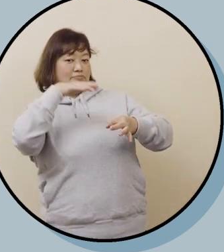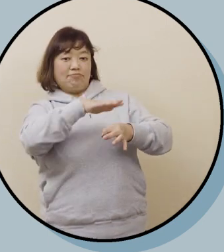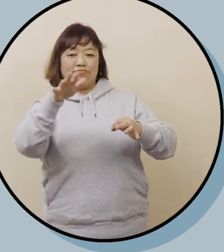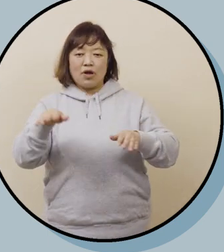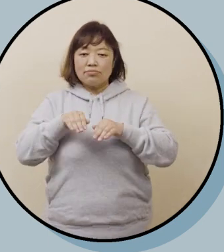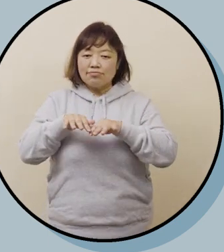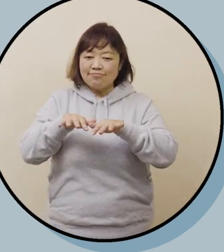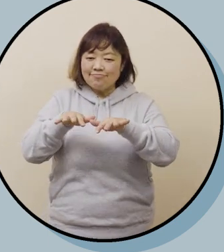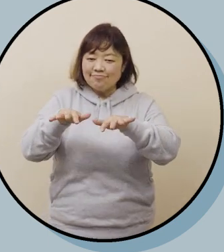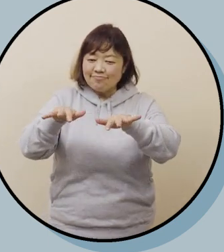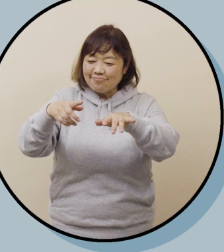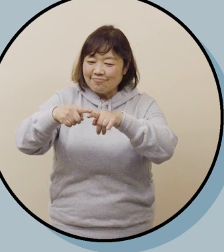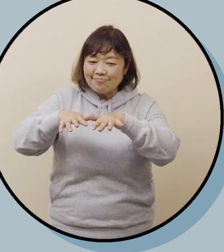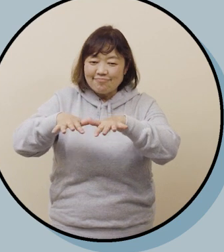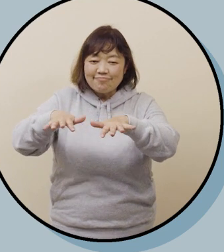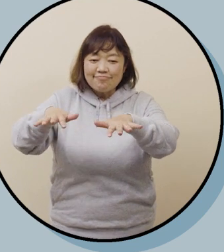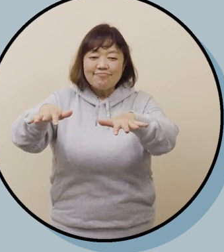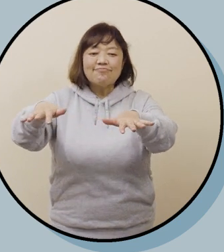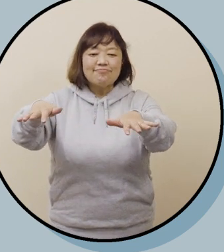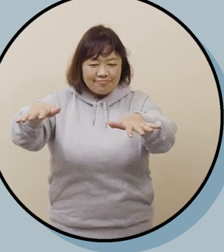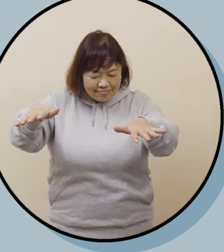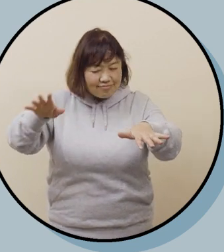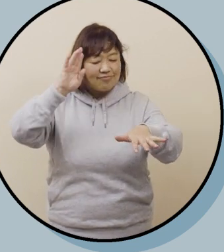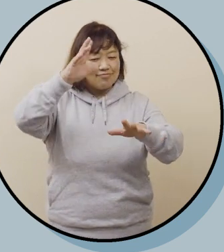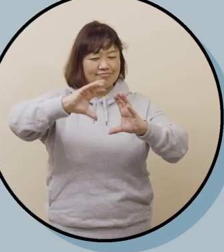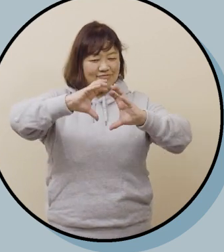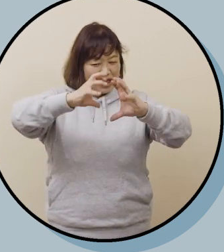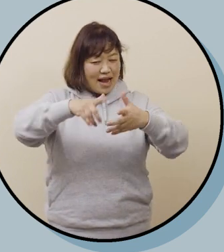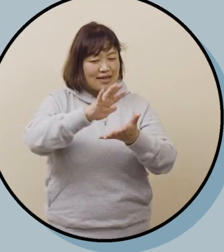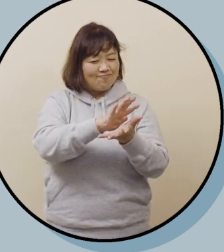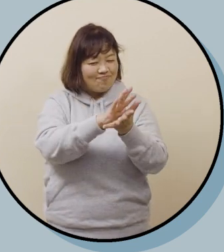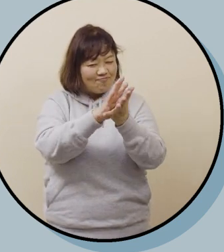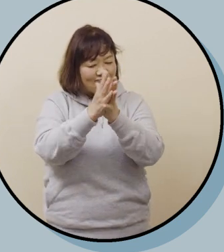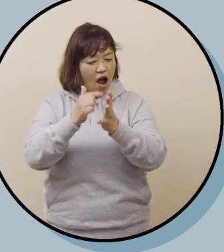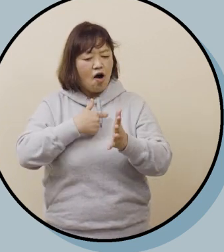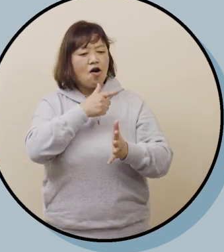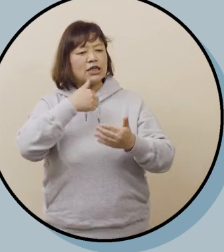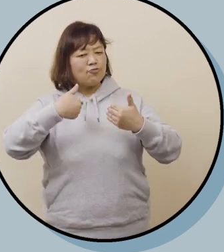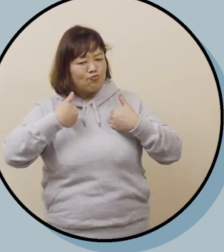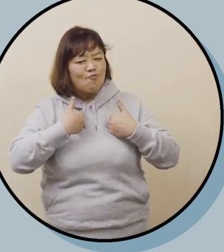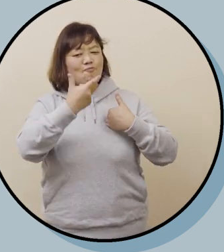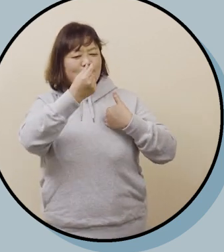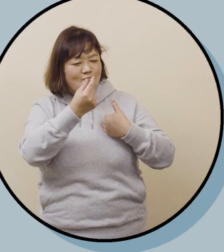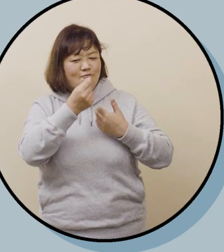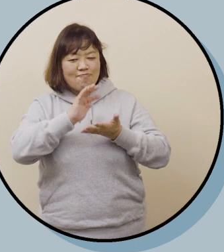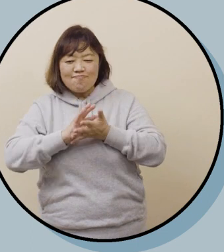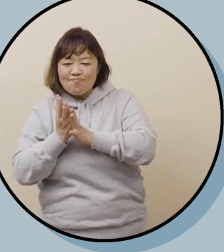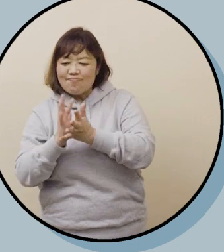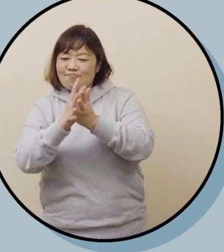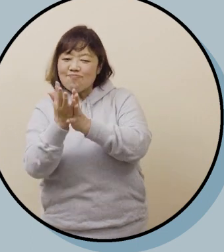な価値観が広がってていつのまにか劇場っていうものの概念自体がその